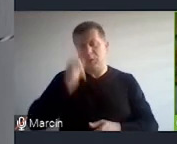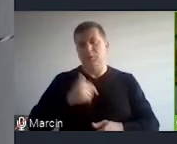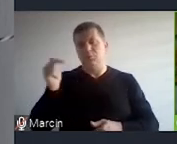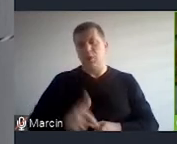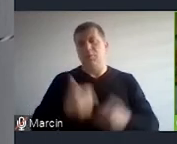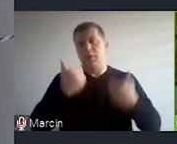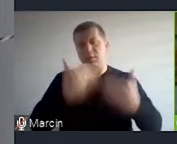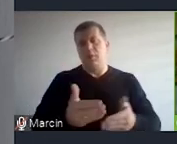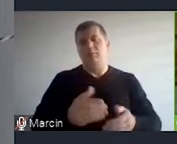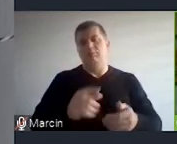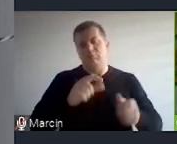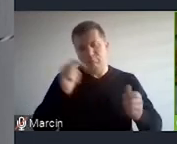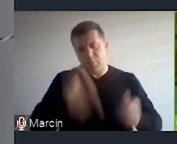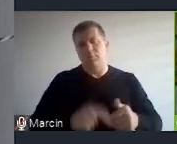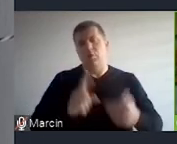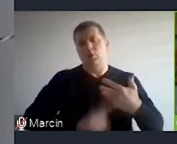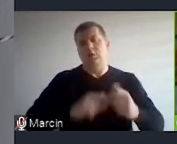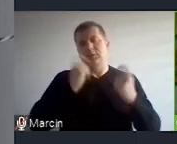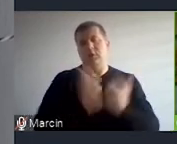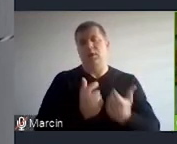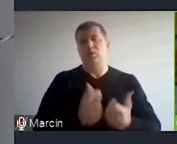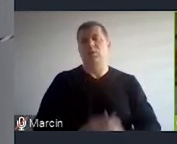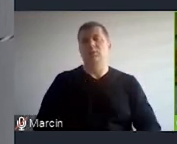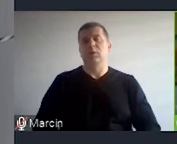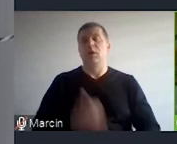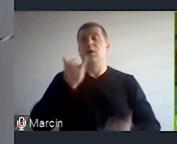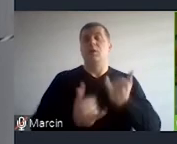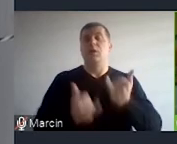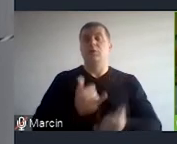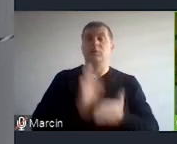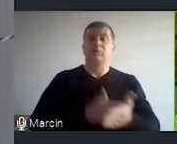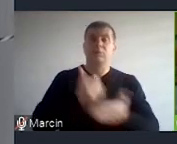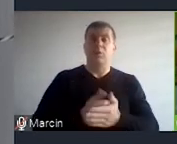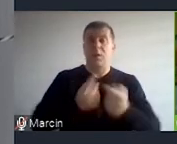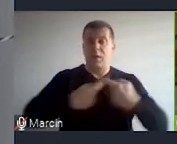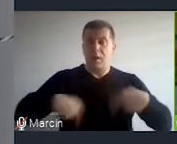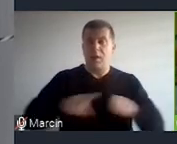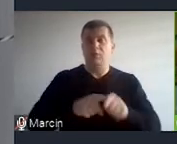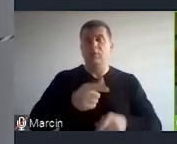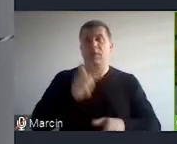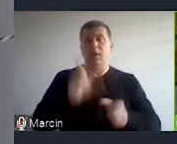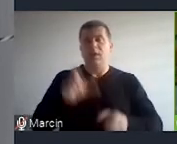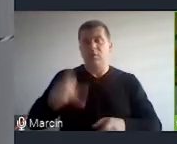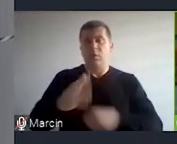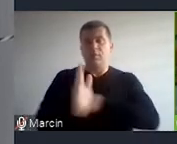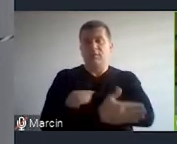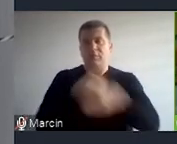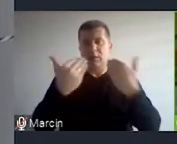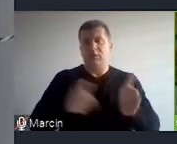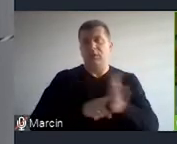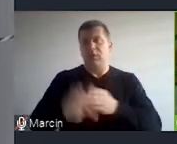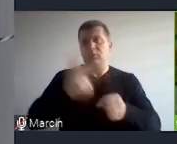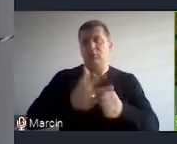powinna pozwolić Pani na rozliczenie całości wydatku. Jeśli natomiast zrealizowała Pani indywidualne wsparcie dla